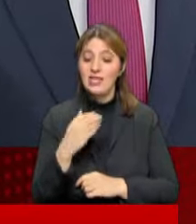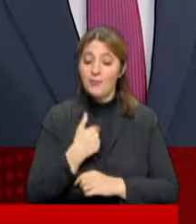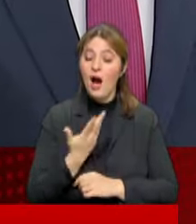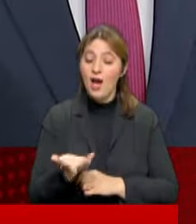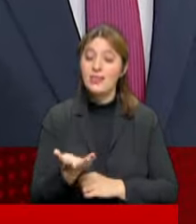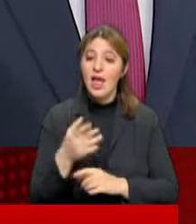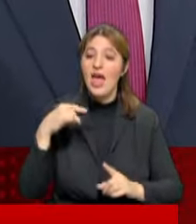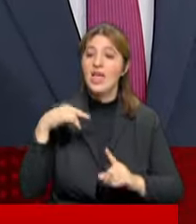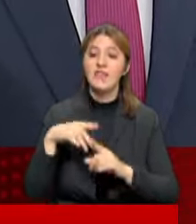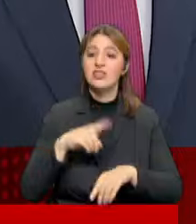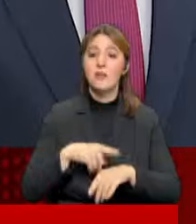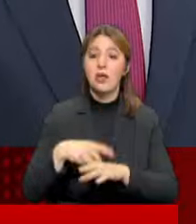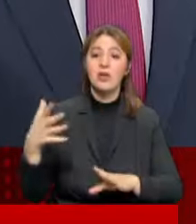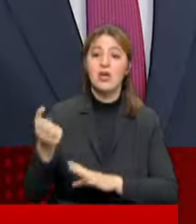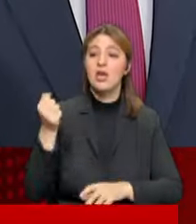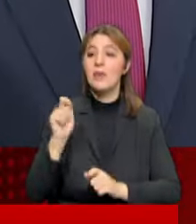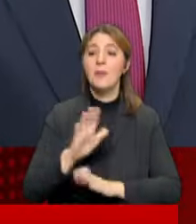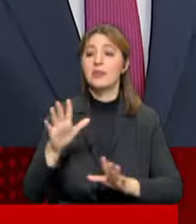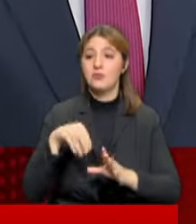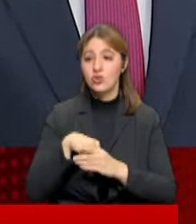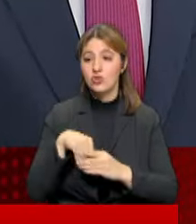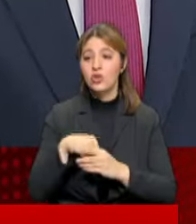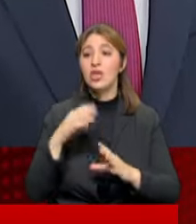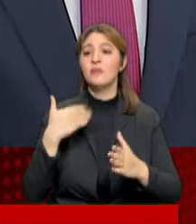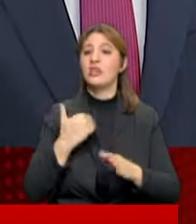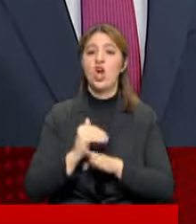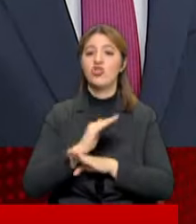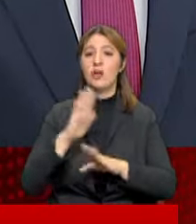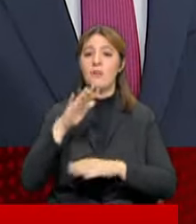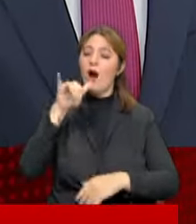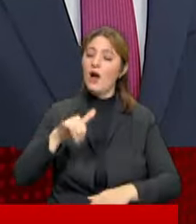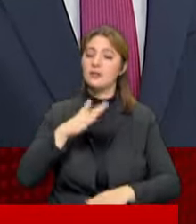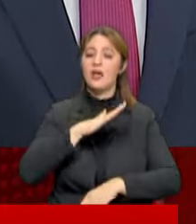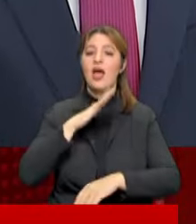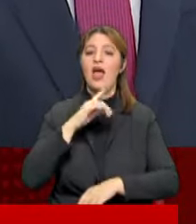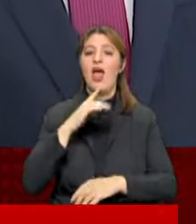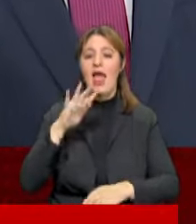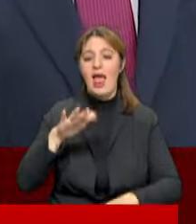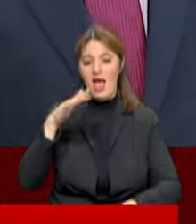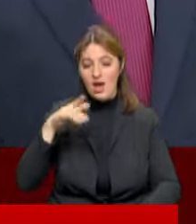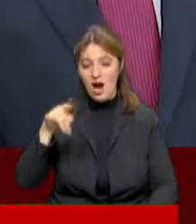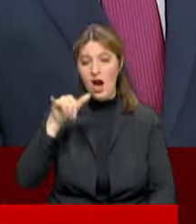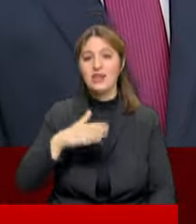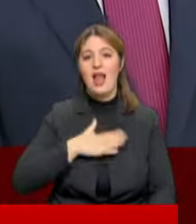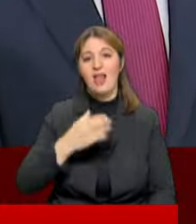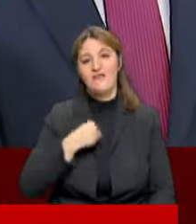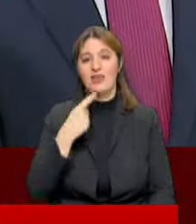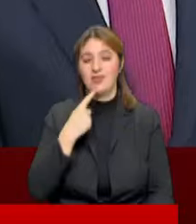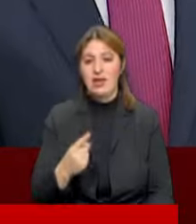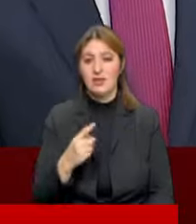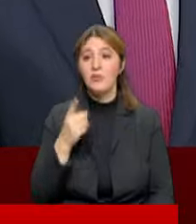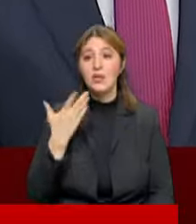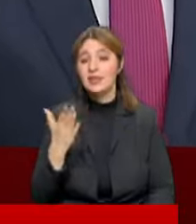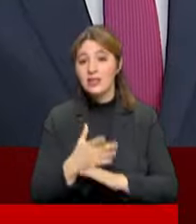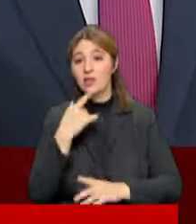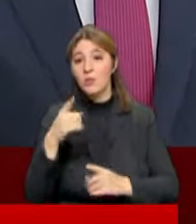halde hedefi zamanında ele geçiremediğim için yaşayamam Hakkınızı helal edin Evet niye bunu anlattım biliyor musunuz